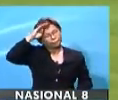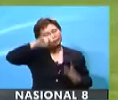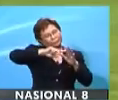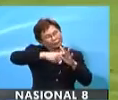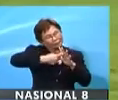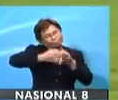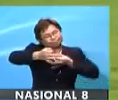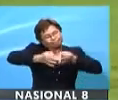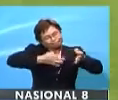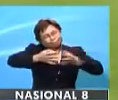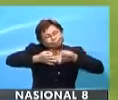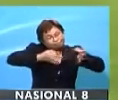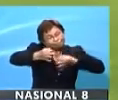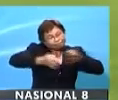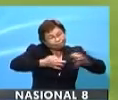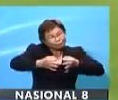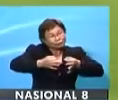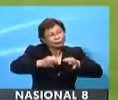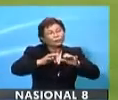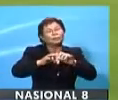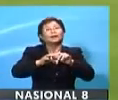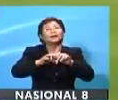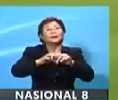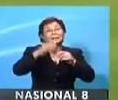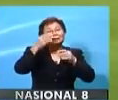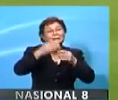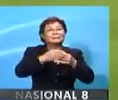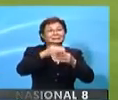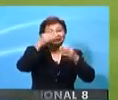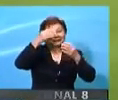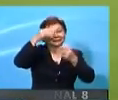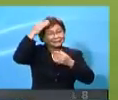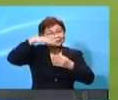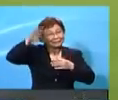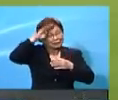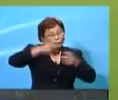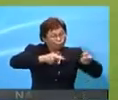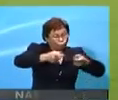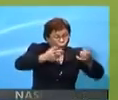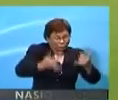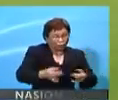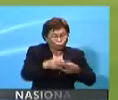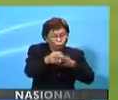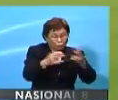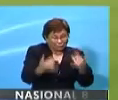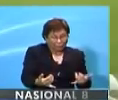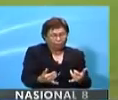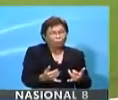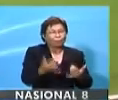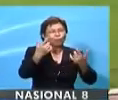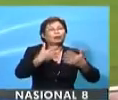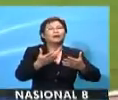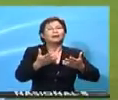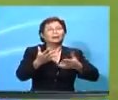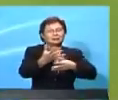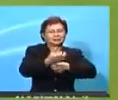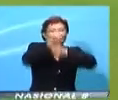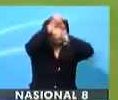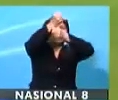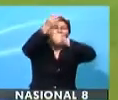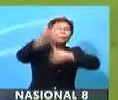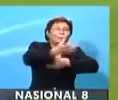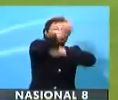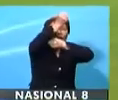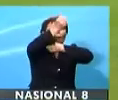Mengulas mengenai prestasi skuad Singa Utara, beliau yakin dengan pemain dan pengurusan sekarang mampu untuk mengangkat kembali zaman